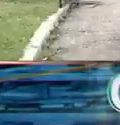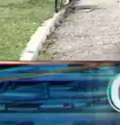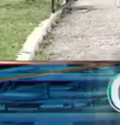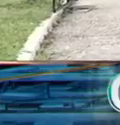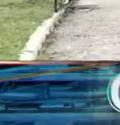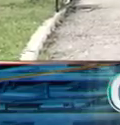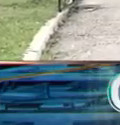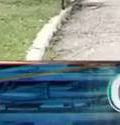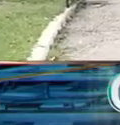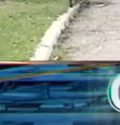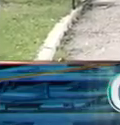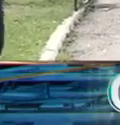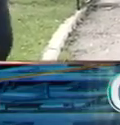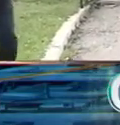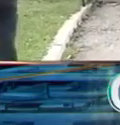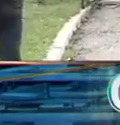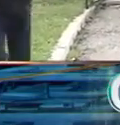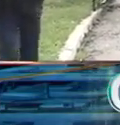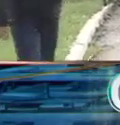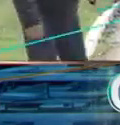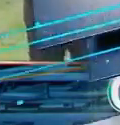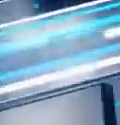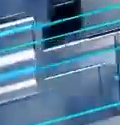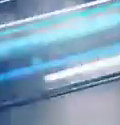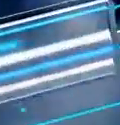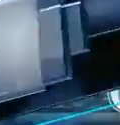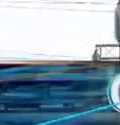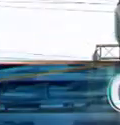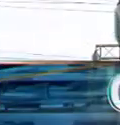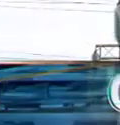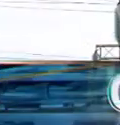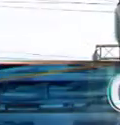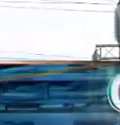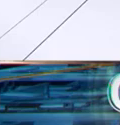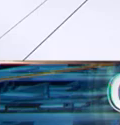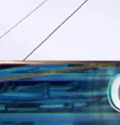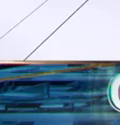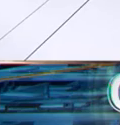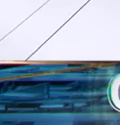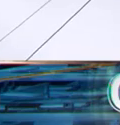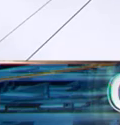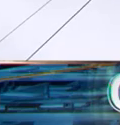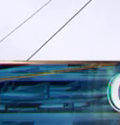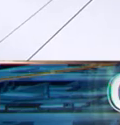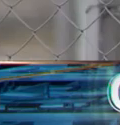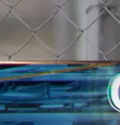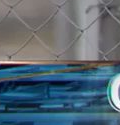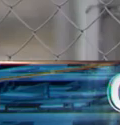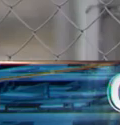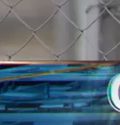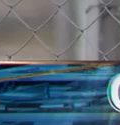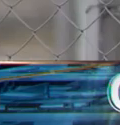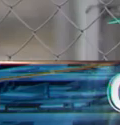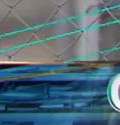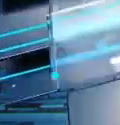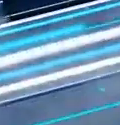авиарейса Шарджа-Талдыкурган благополучно отправились домой. Экономия семейного бюджета. В области снижены тарифы на ряд